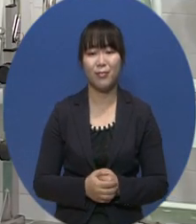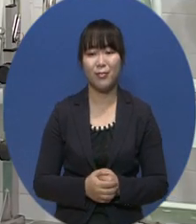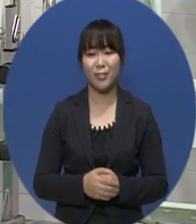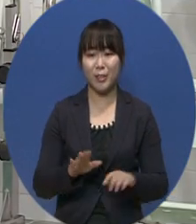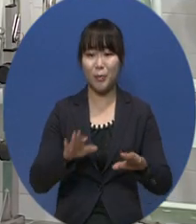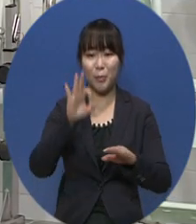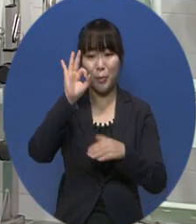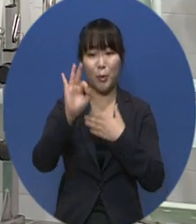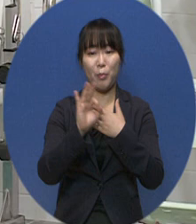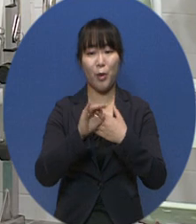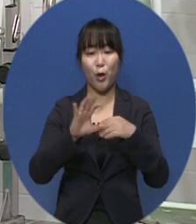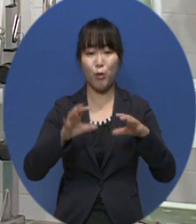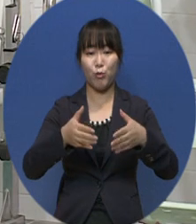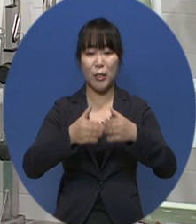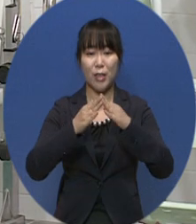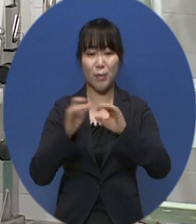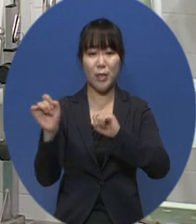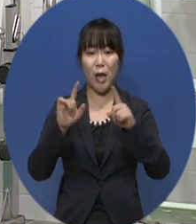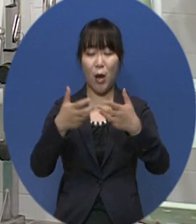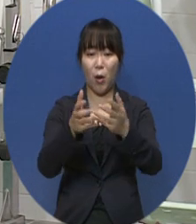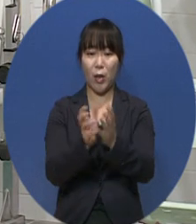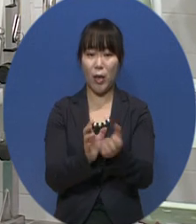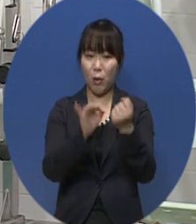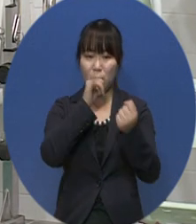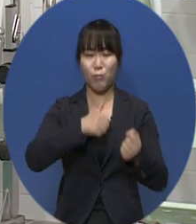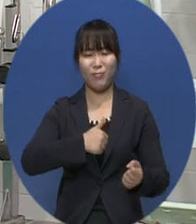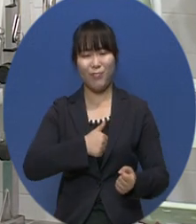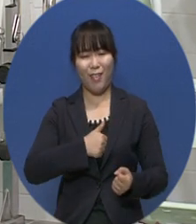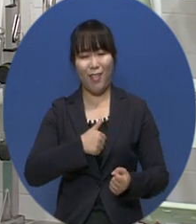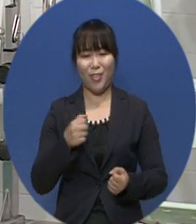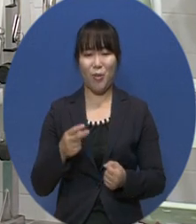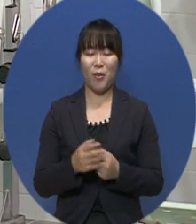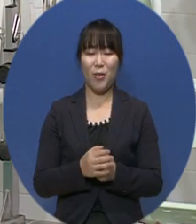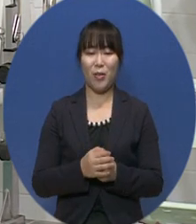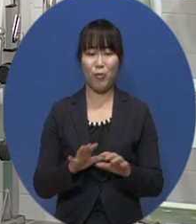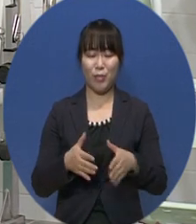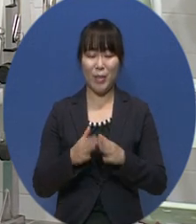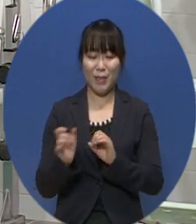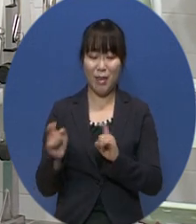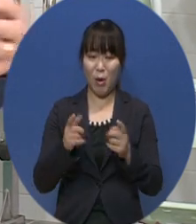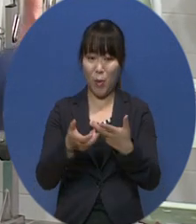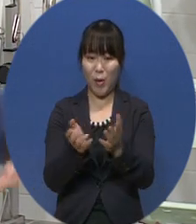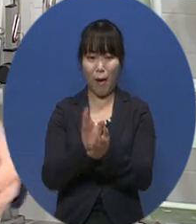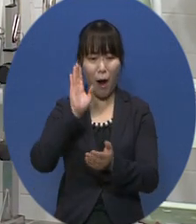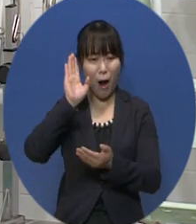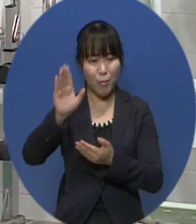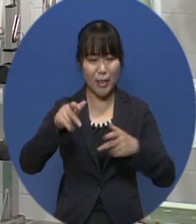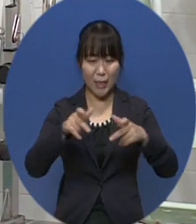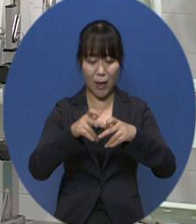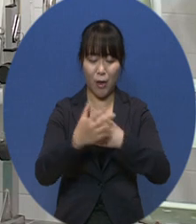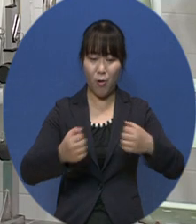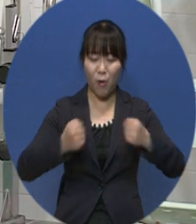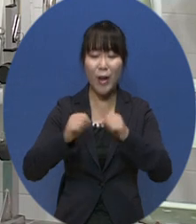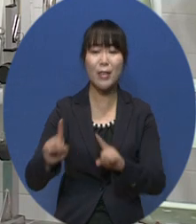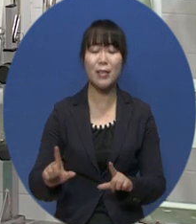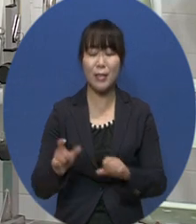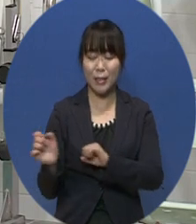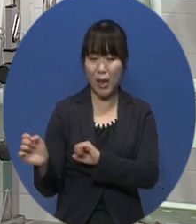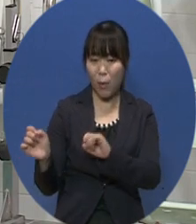보니까 이 국립재활병원이 갖고 있는 위상, 또 국립재활병원이 앞으로의 어떤 장애인들의 건강과